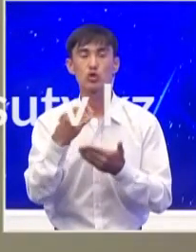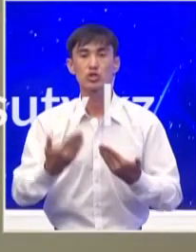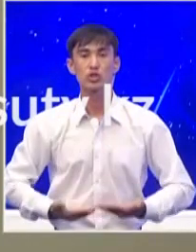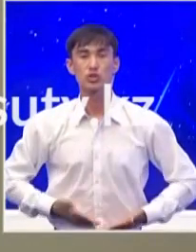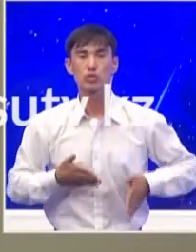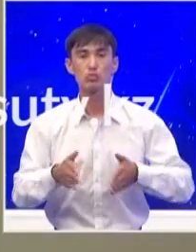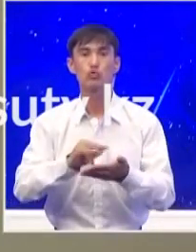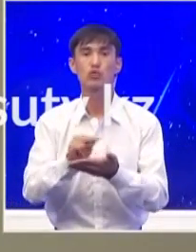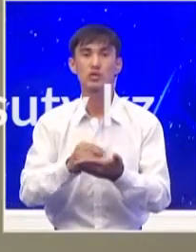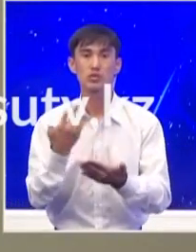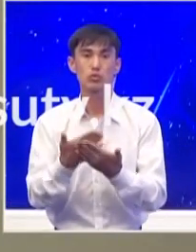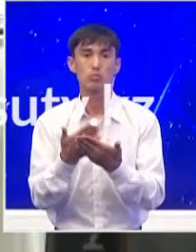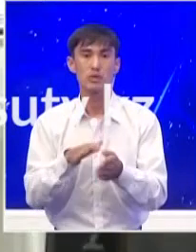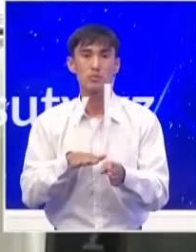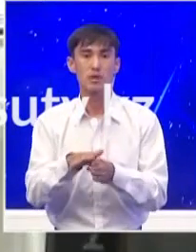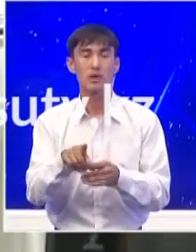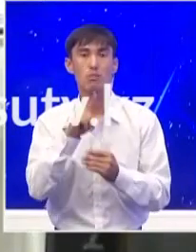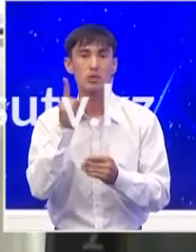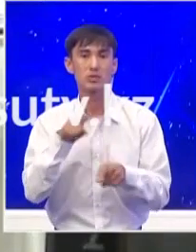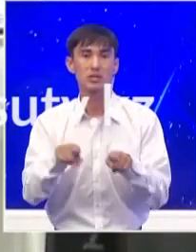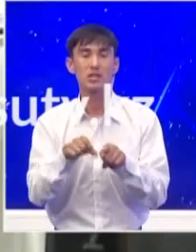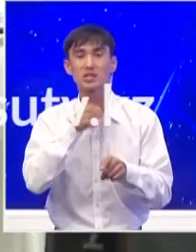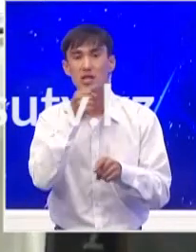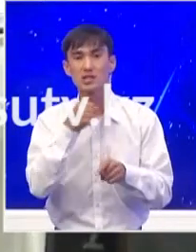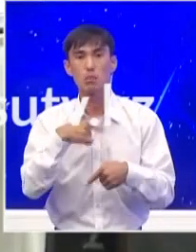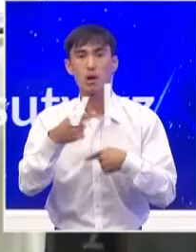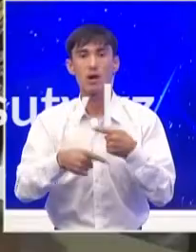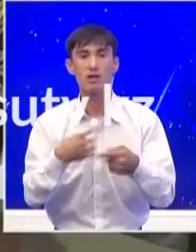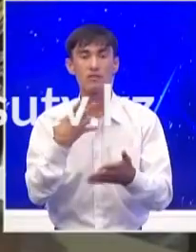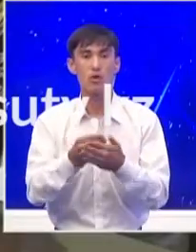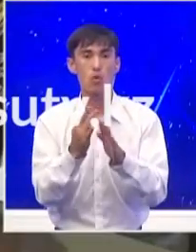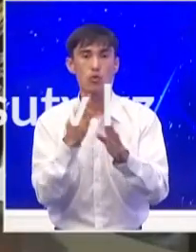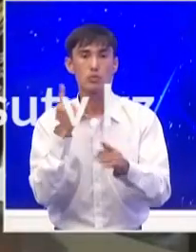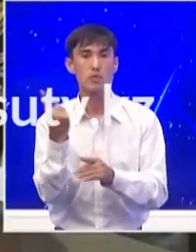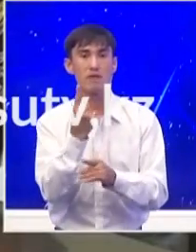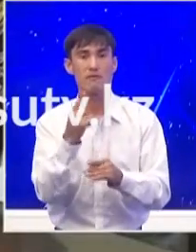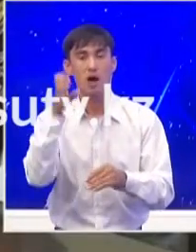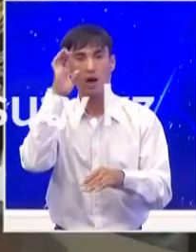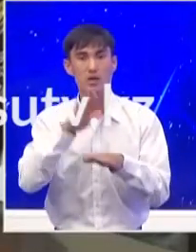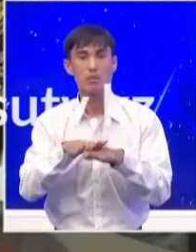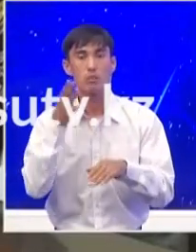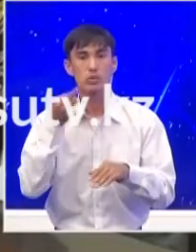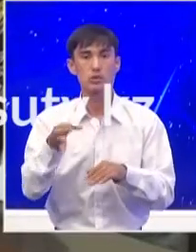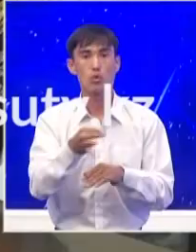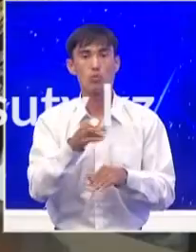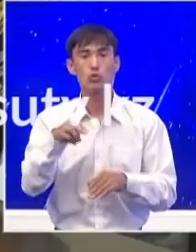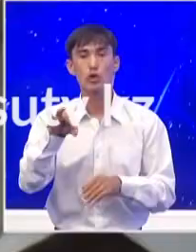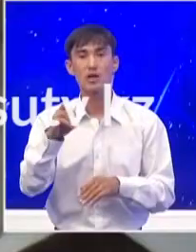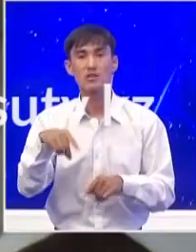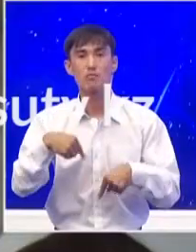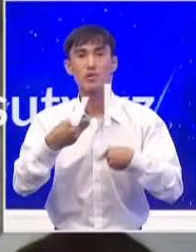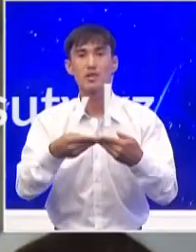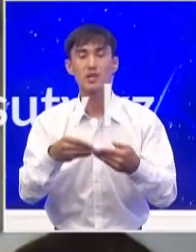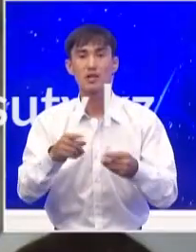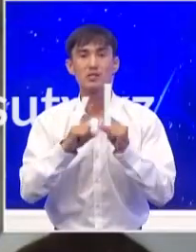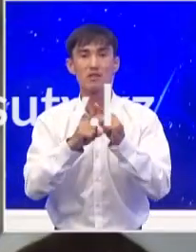журналистки служит примером как для молодежи так и до старшего поколения свою очередь первый заместитель акима алматинской области вас за тур наш iv передал слова